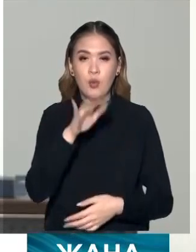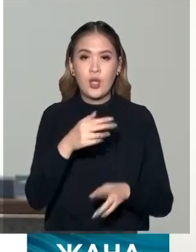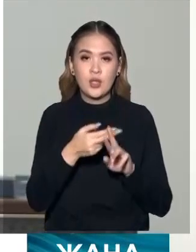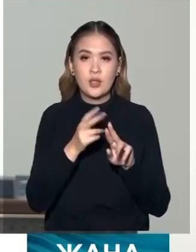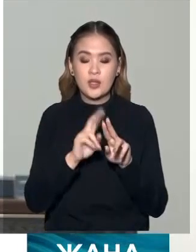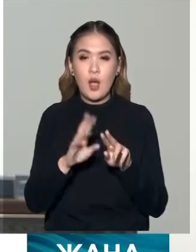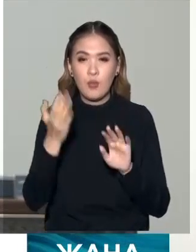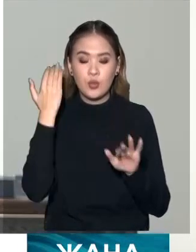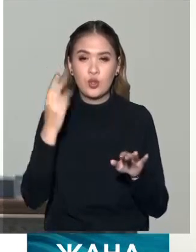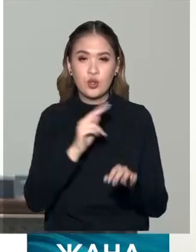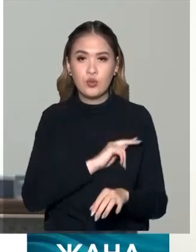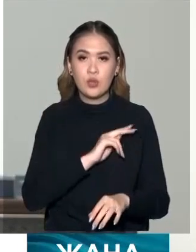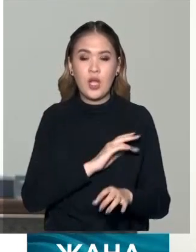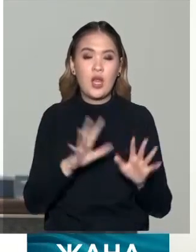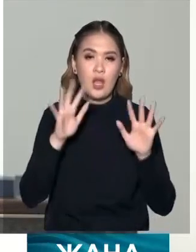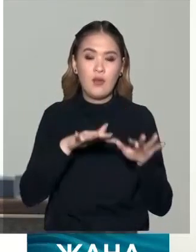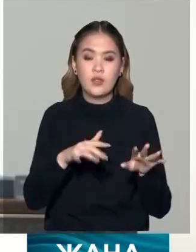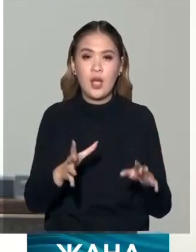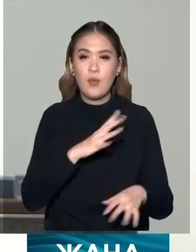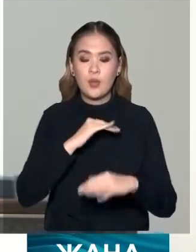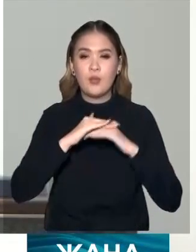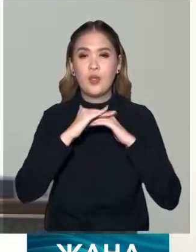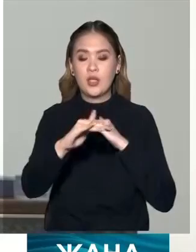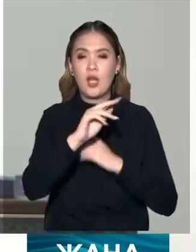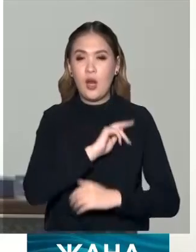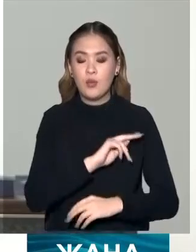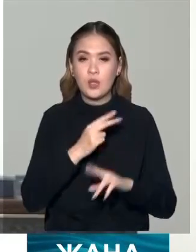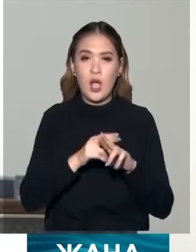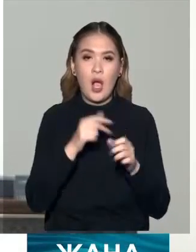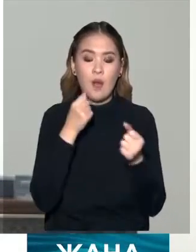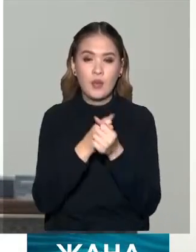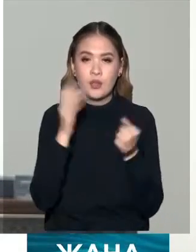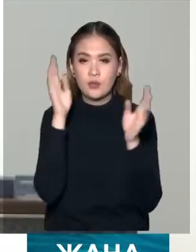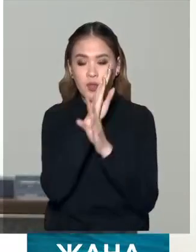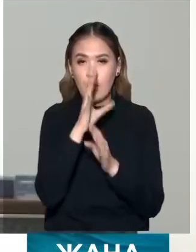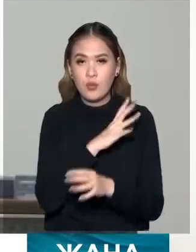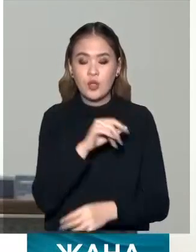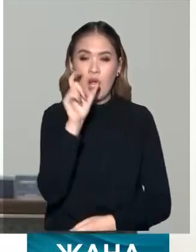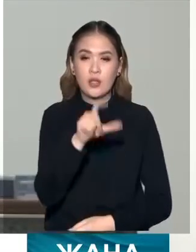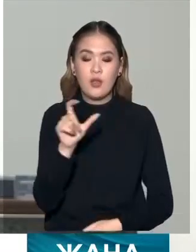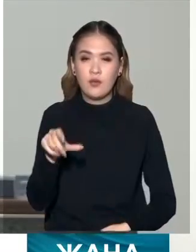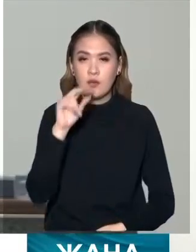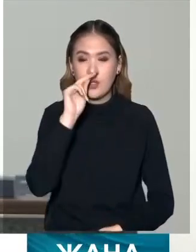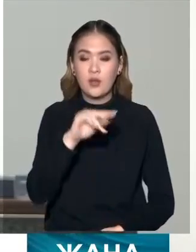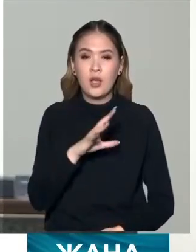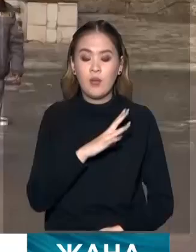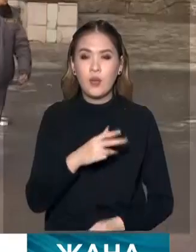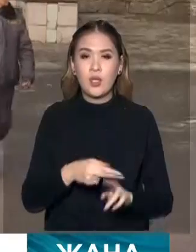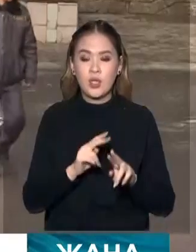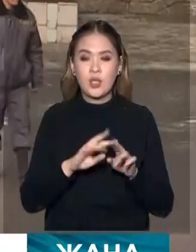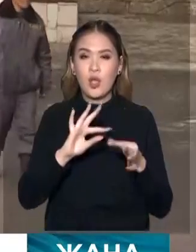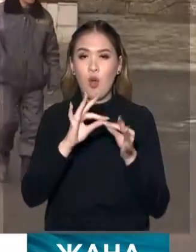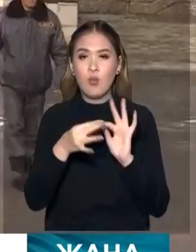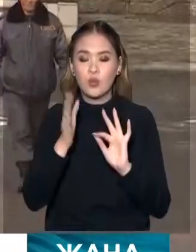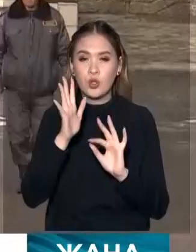бұрғылау жұмыстарын көмір лавасында емес, беткі қабатта жүргізген. Апатқа себеп табиғи немесе адами фактор екенін сарапшылар нақтылайтын болады.